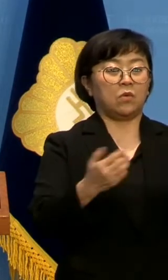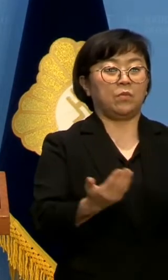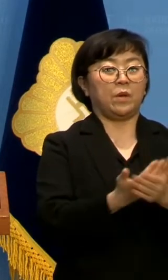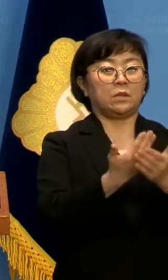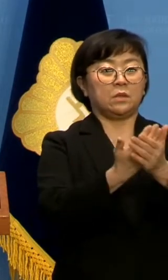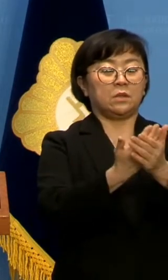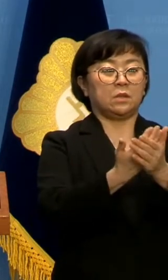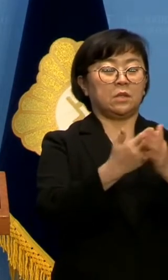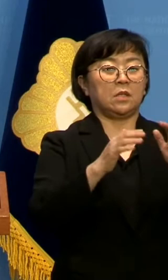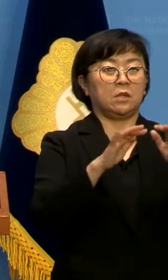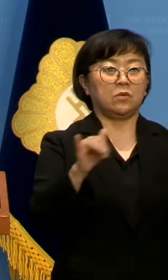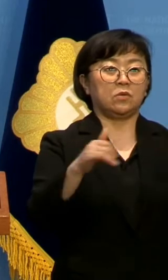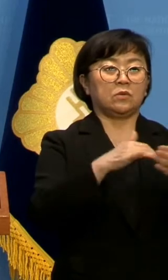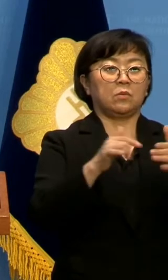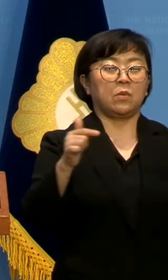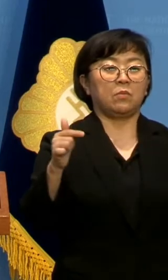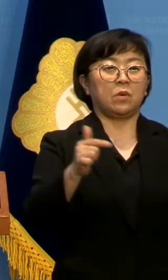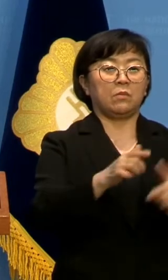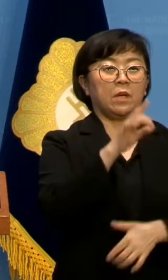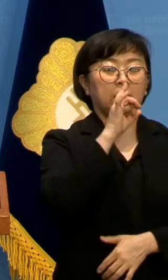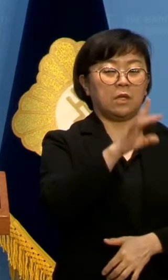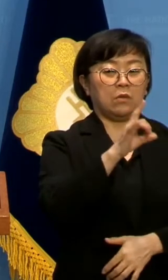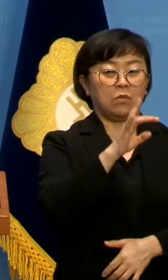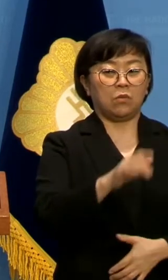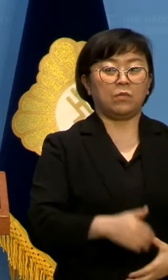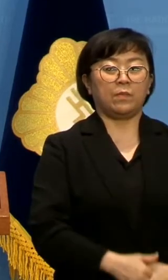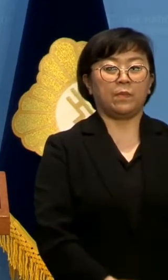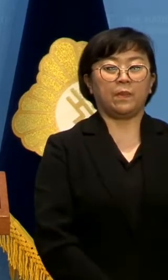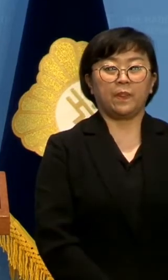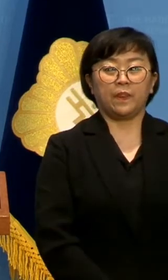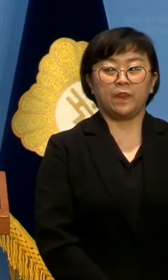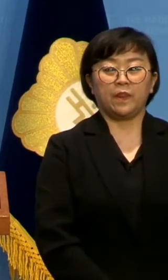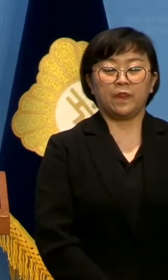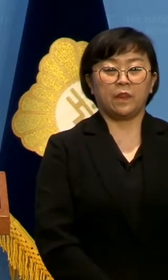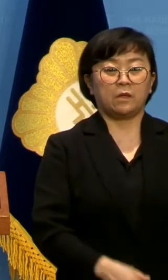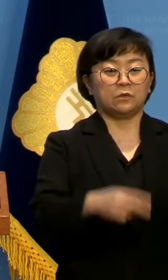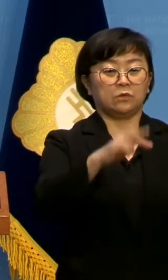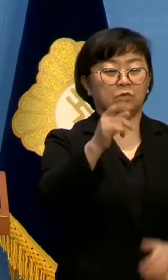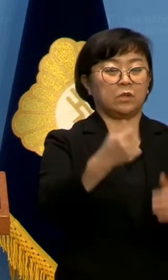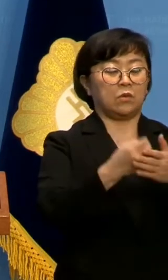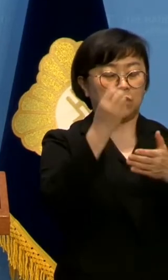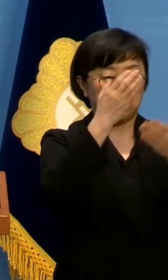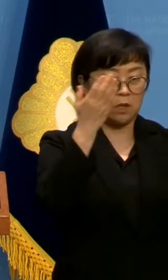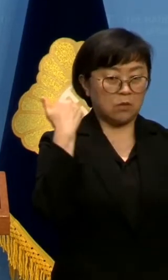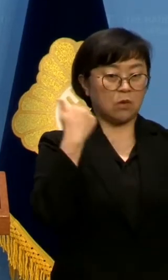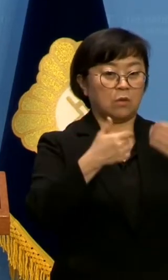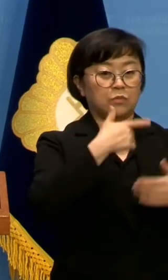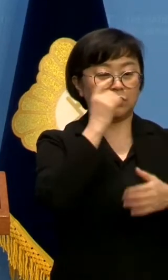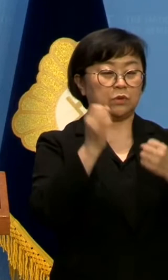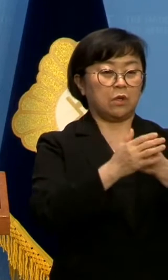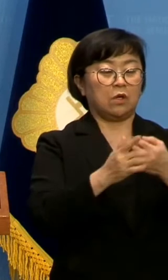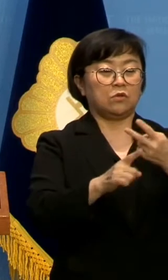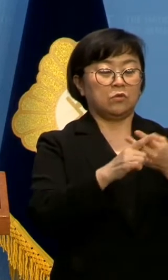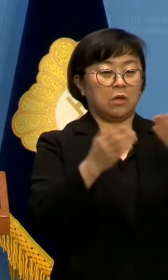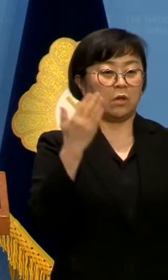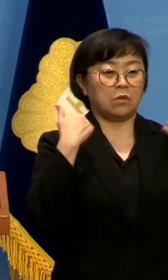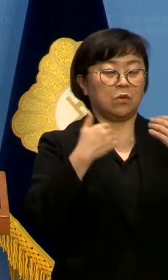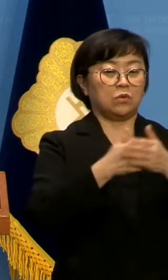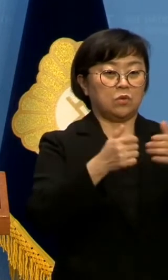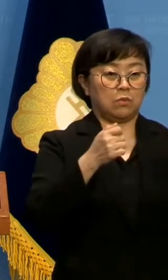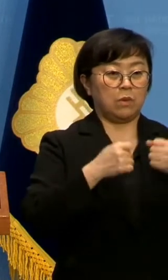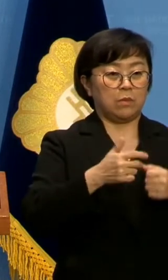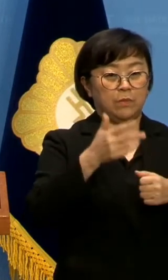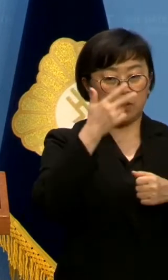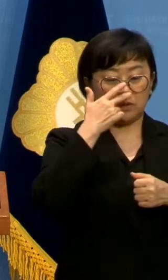증가 부작용으로 정체되어서는 안 될 것입니다. 동탄은 고등학교가 부족해 중학교 졸업생들이